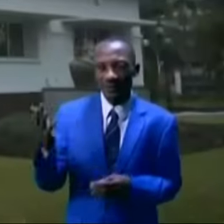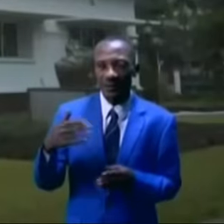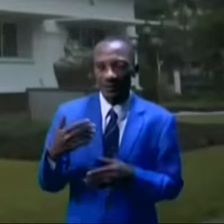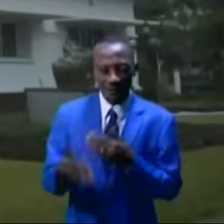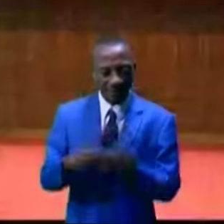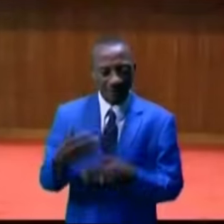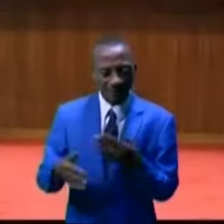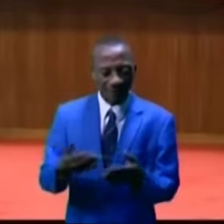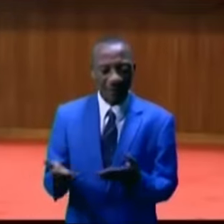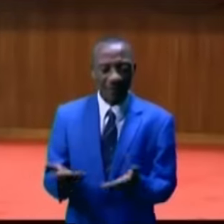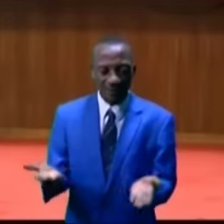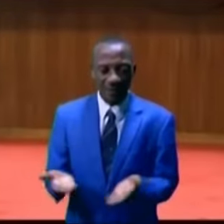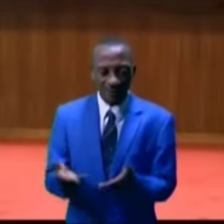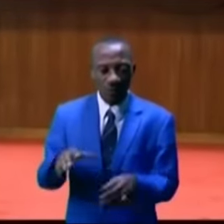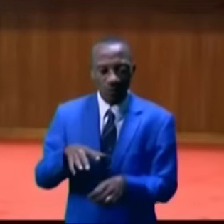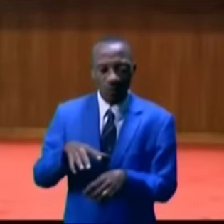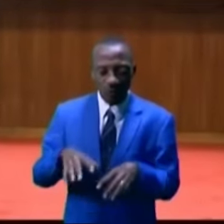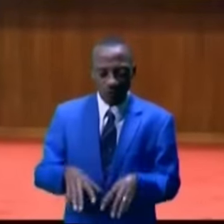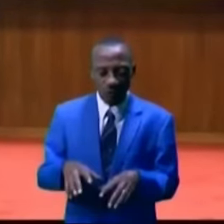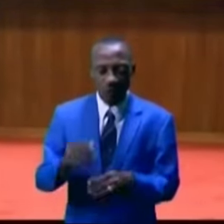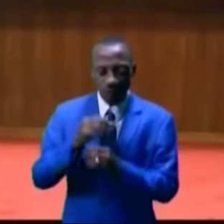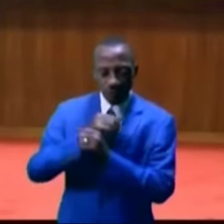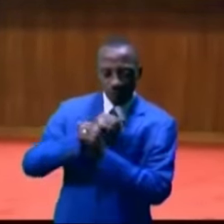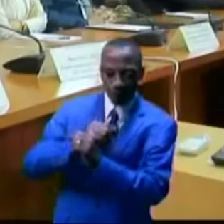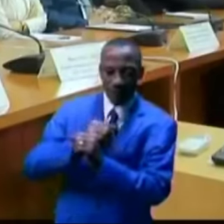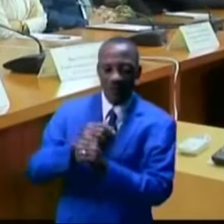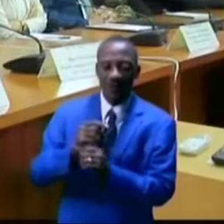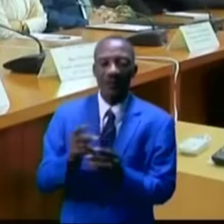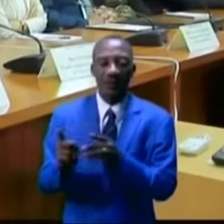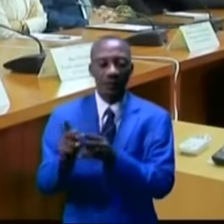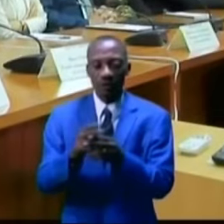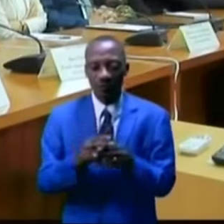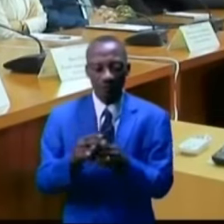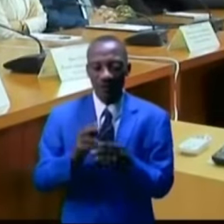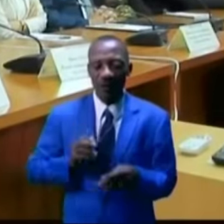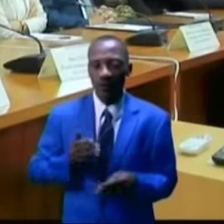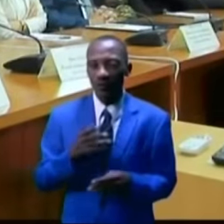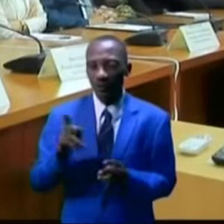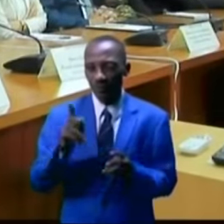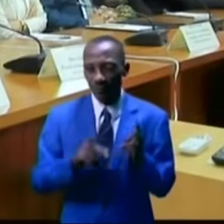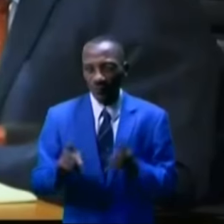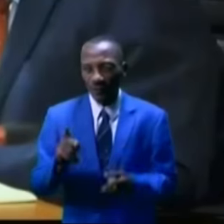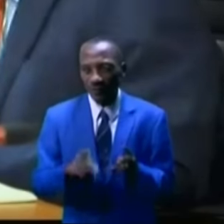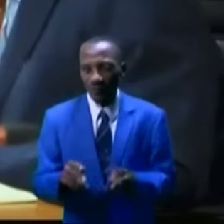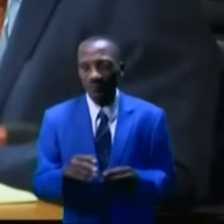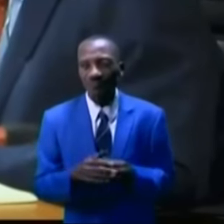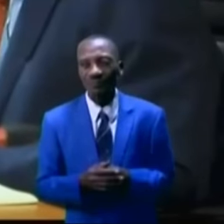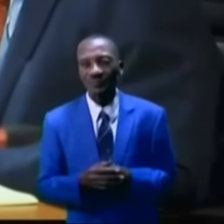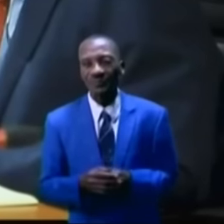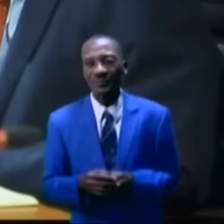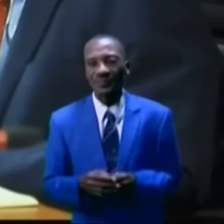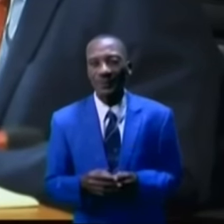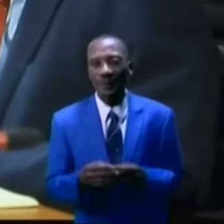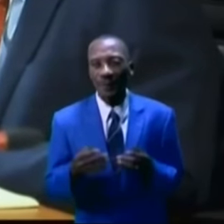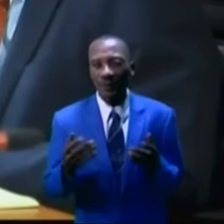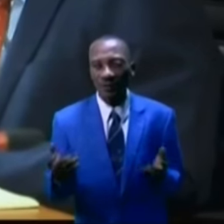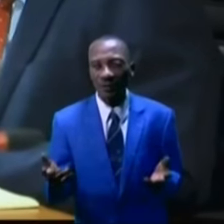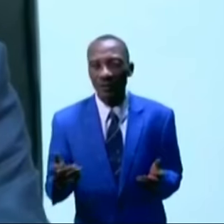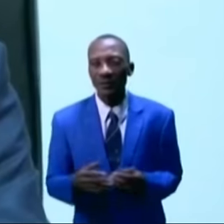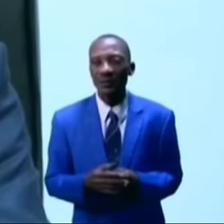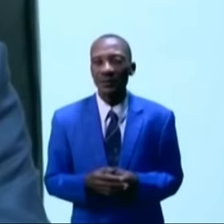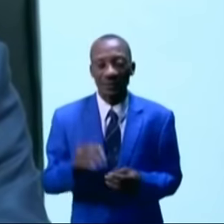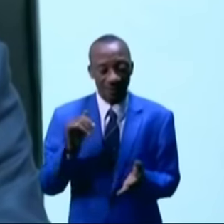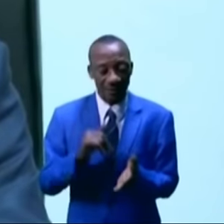plan. Ce jeudi, autour de Judith Suminwa Tuluka, la MONUSCO et quelques membres du gouvernement concernés par le